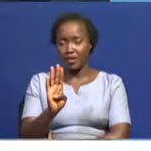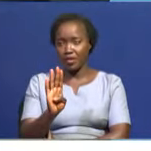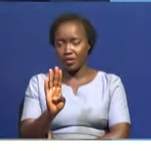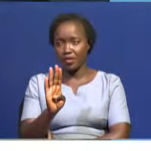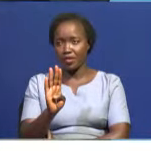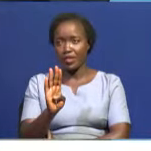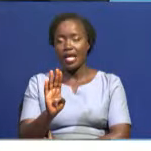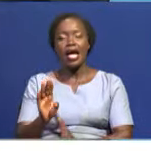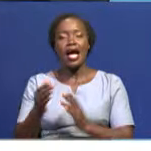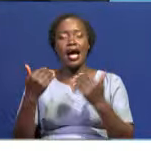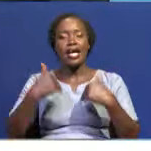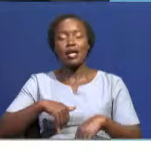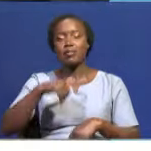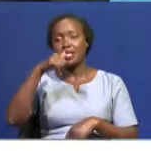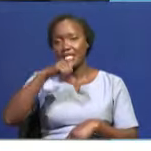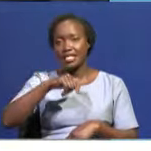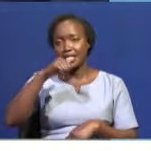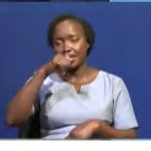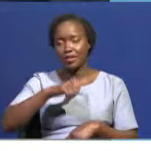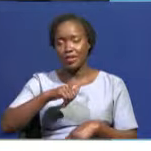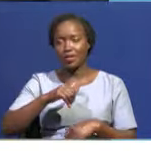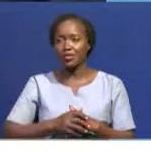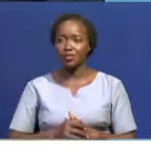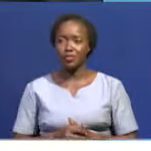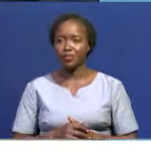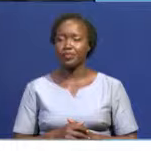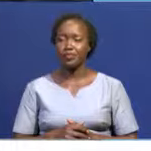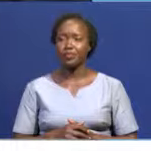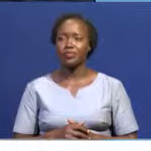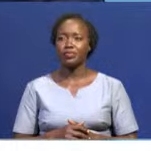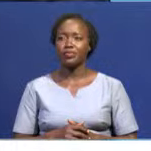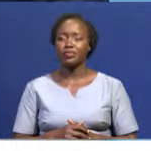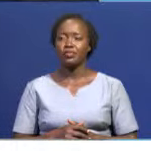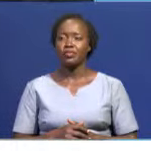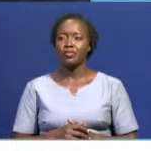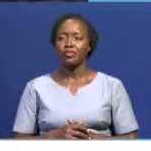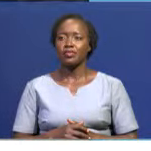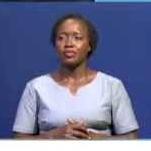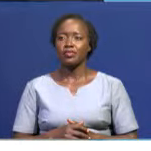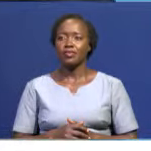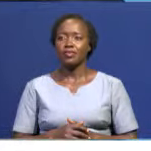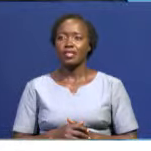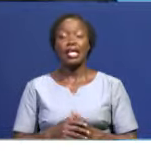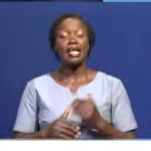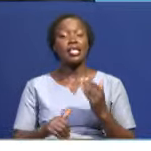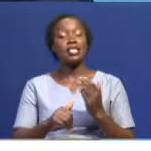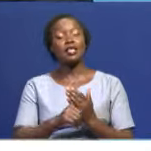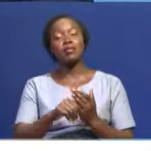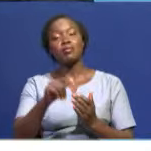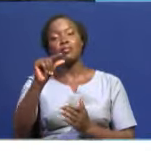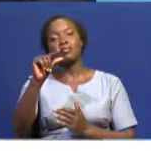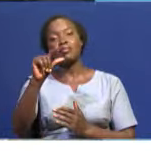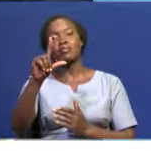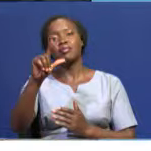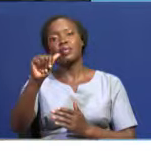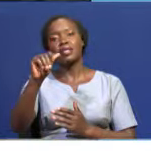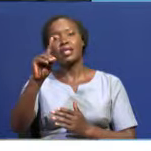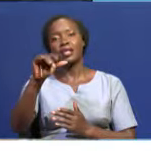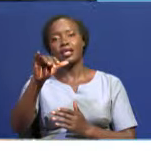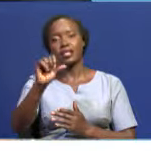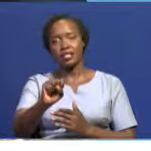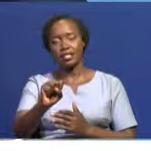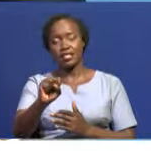AJB. Lensa Odingo ndio msaidizi wetu kwa lugha ya ishara. Nami mtazamaji nafahamika kama Gladys Mungai. Kumbuka